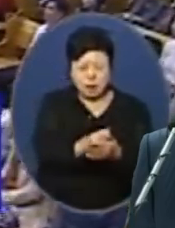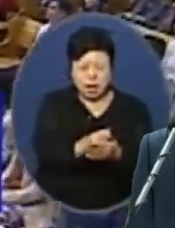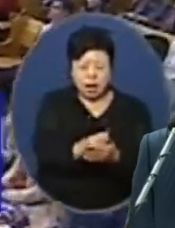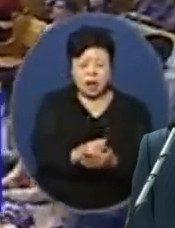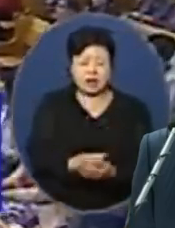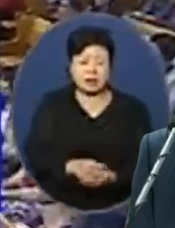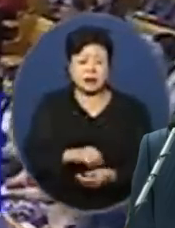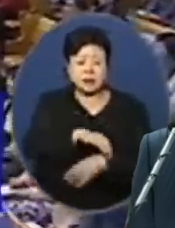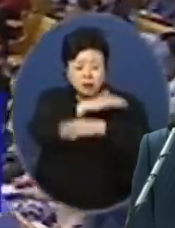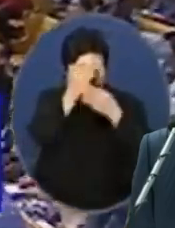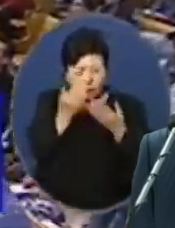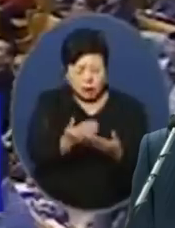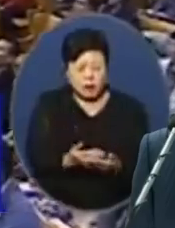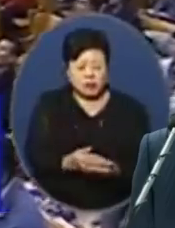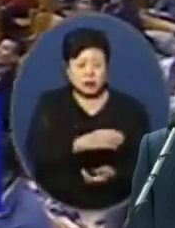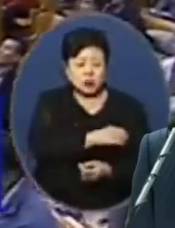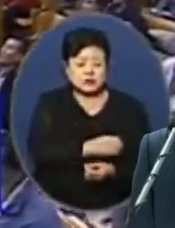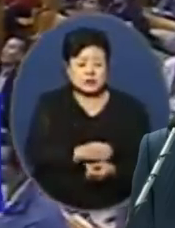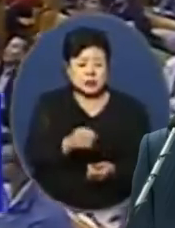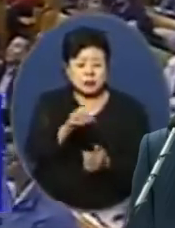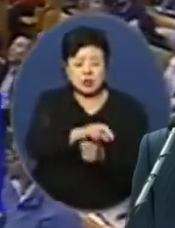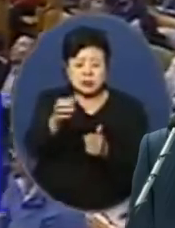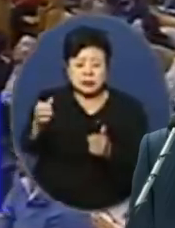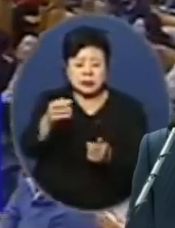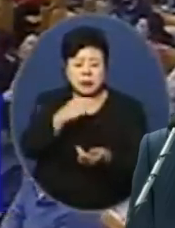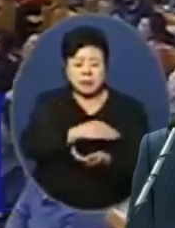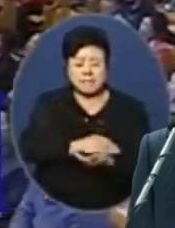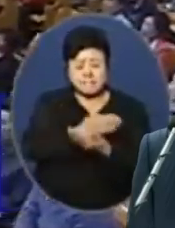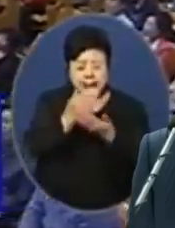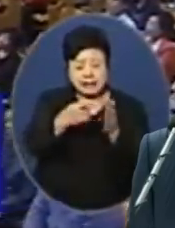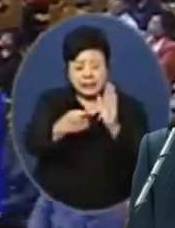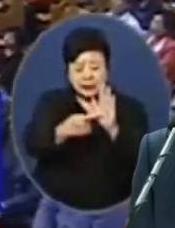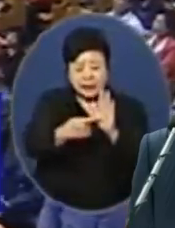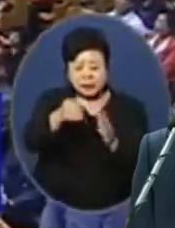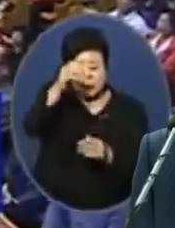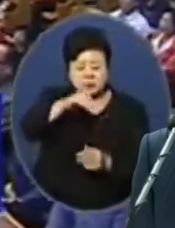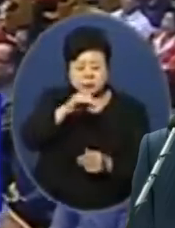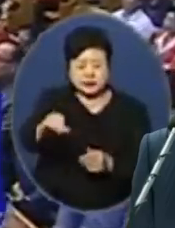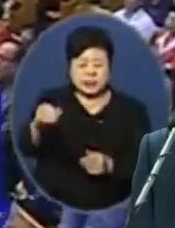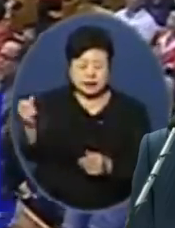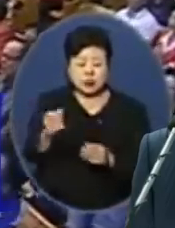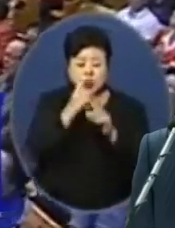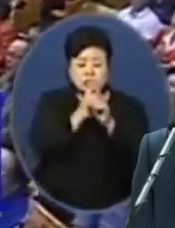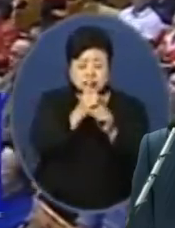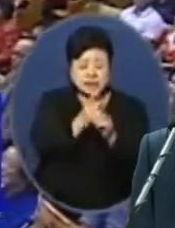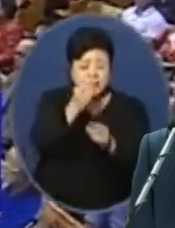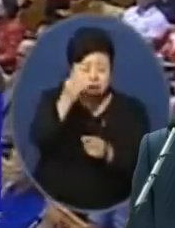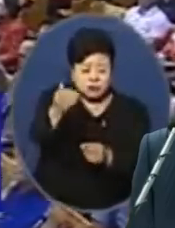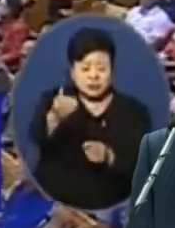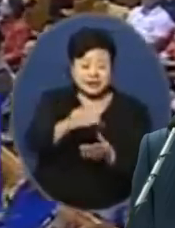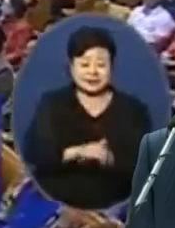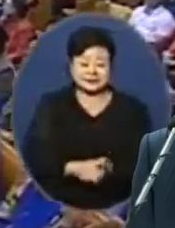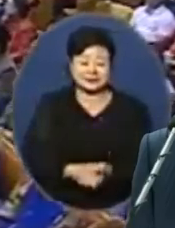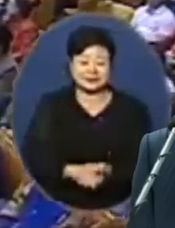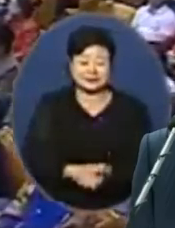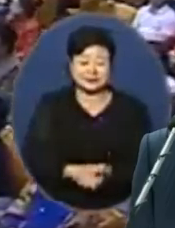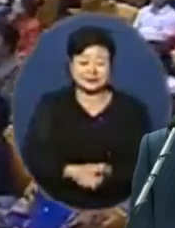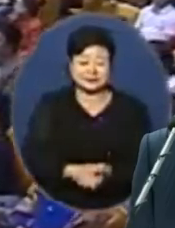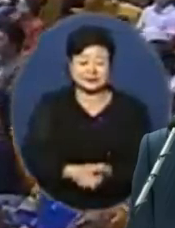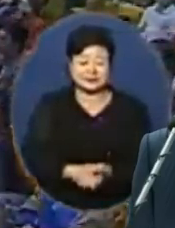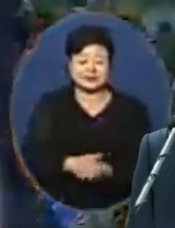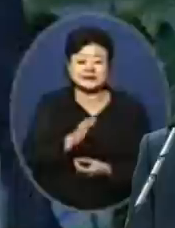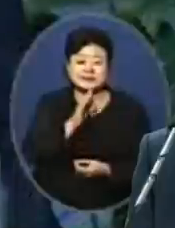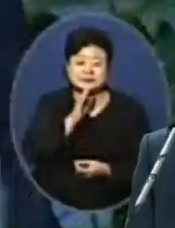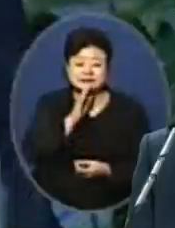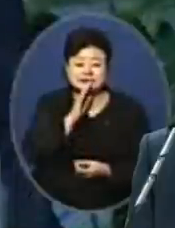못 박으시고 정사와 권세를 벗어버려 밝히 드러내시고 십자가로 승리하셨느니라. 이것이 바로